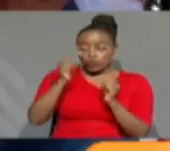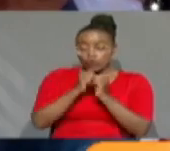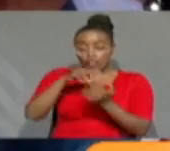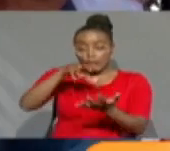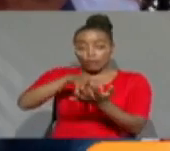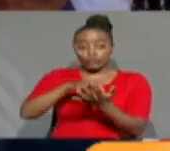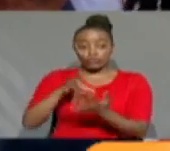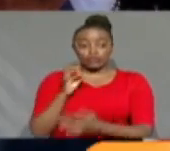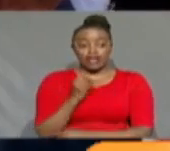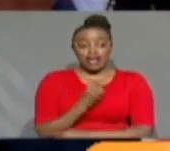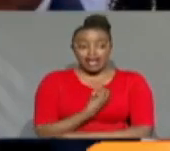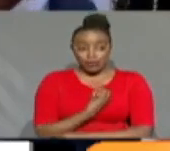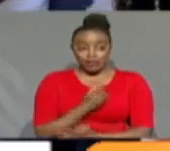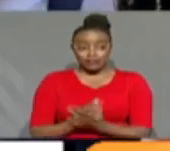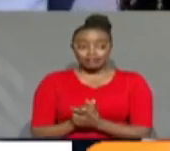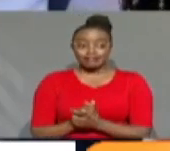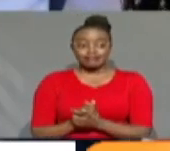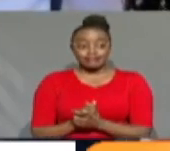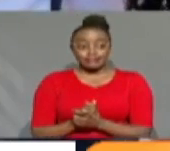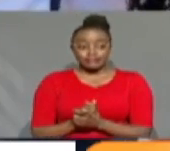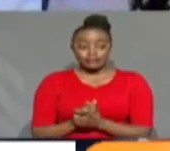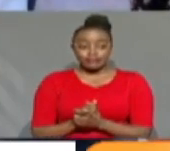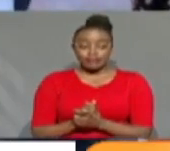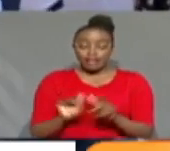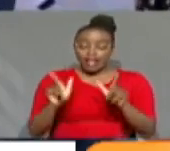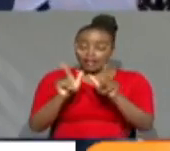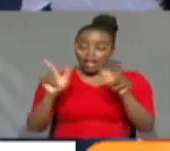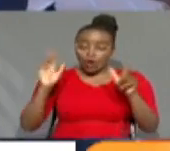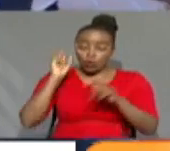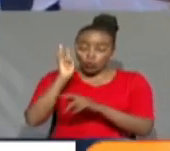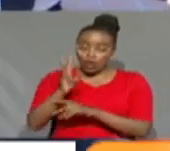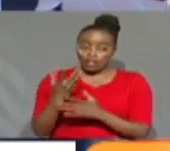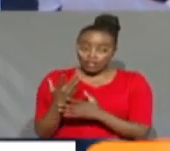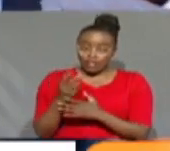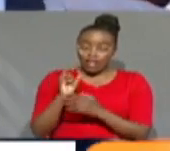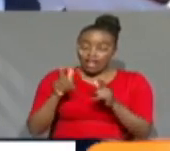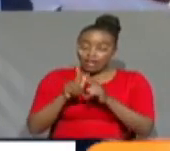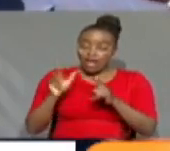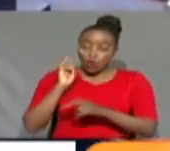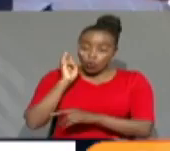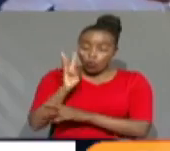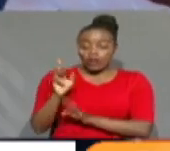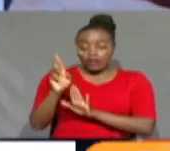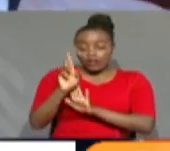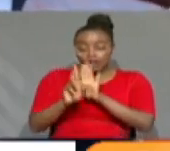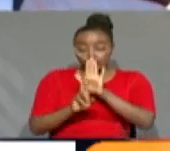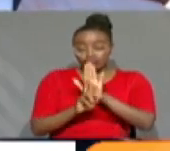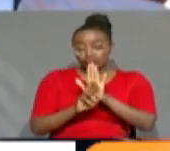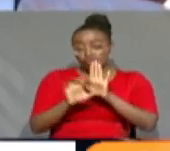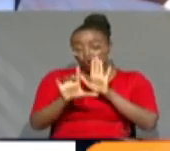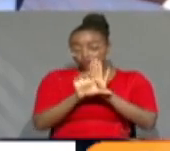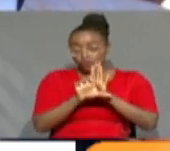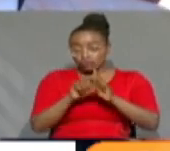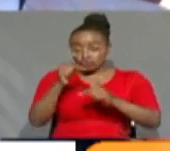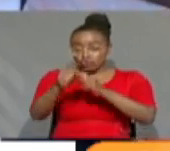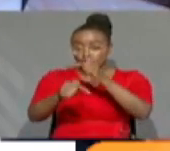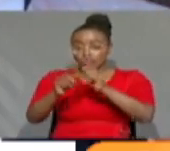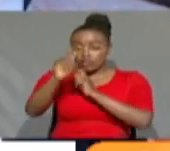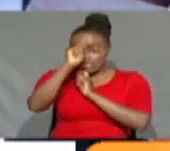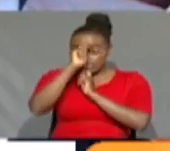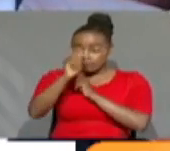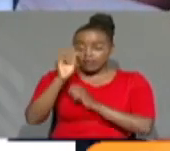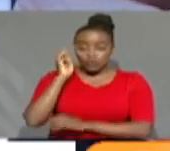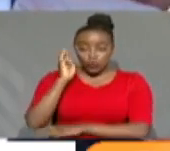position, they will allow the rule of law to prevail. We are going to respect